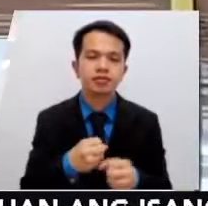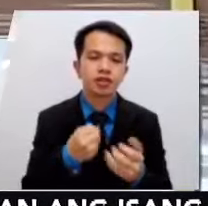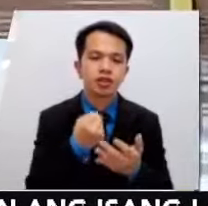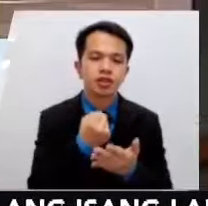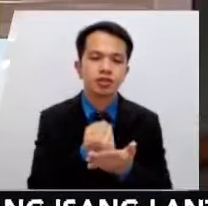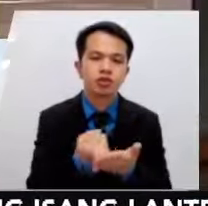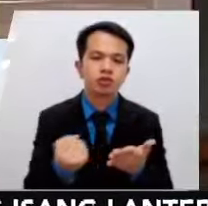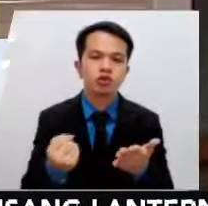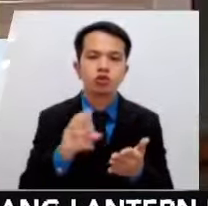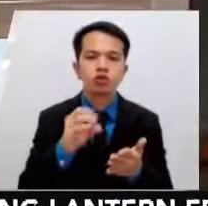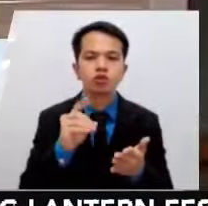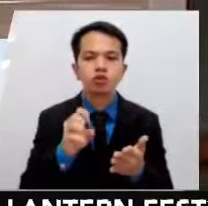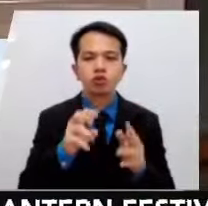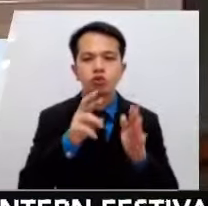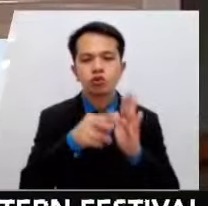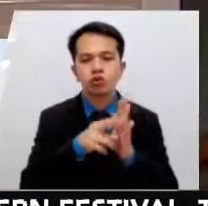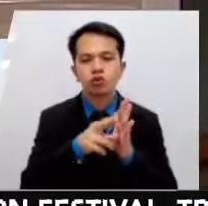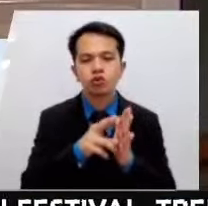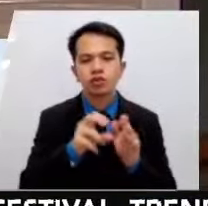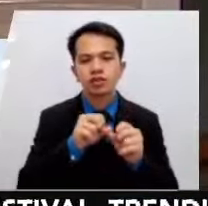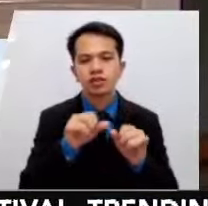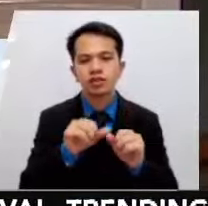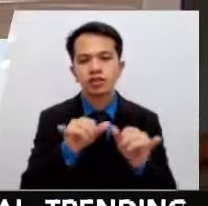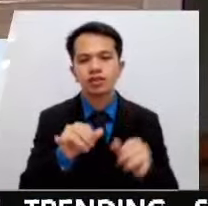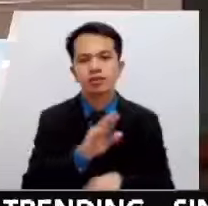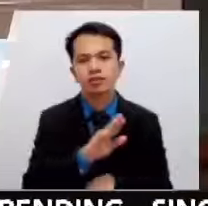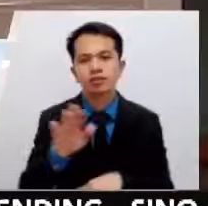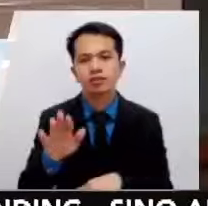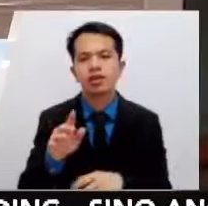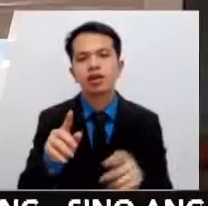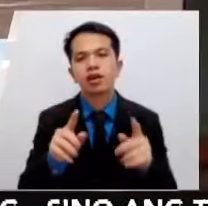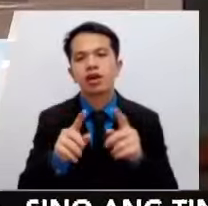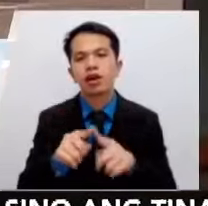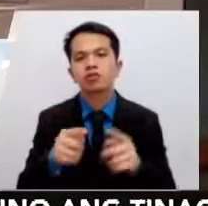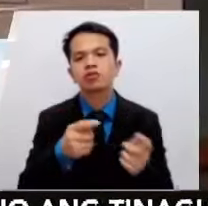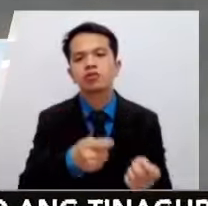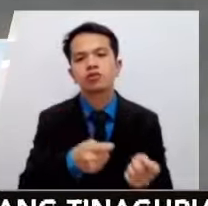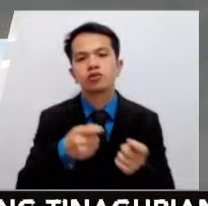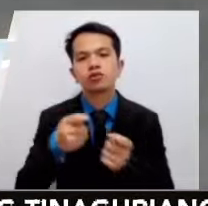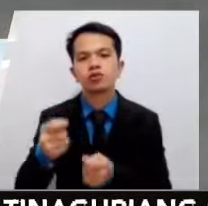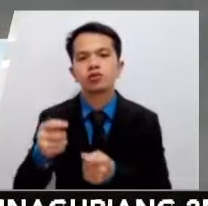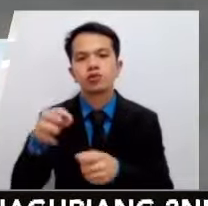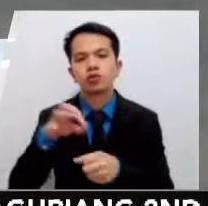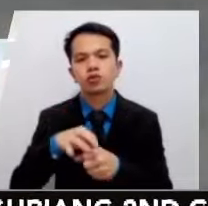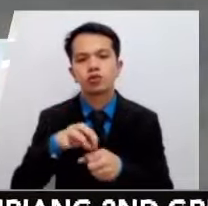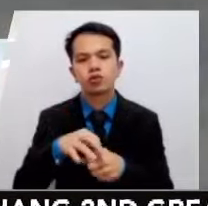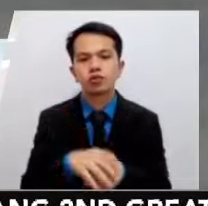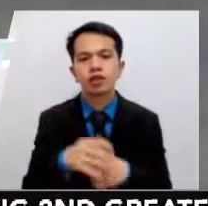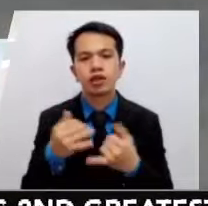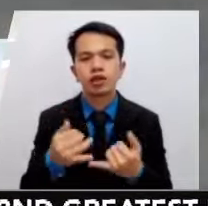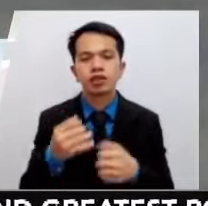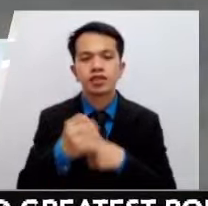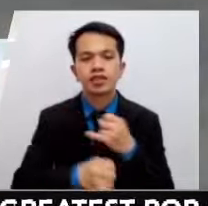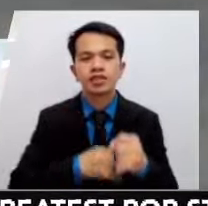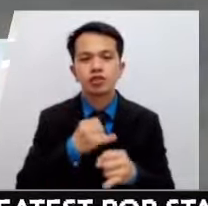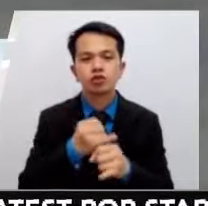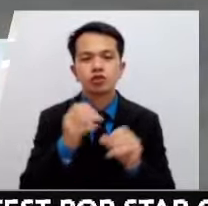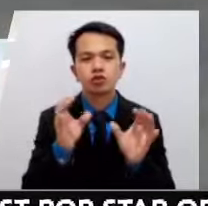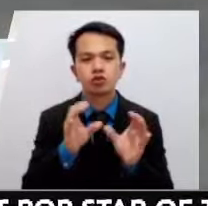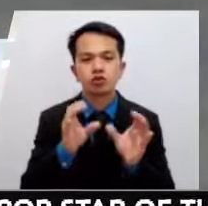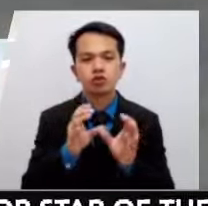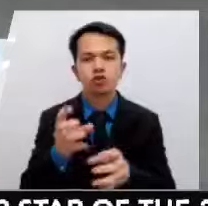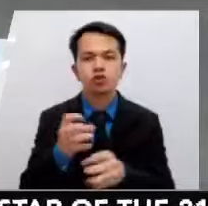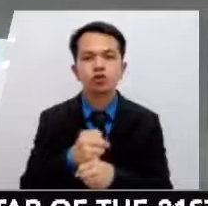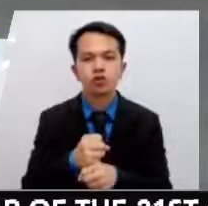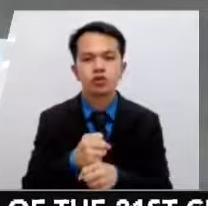mga systems na magpapatakbo sa makina hanggang matransmit ang mga boto. Kukuha ng international certification ang COMELEC,